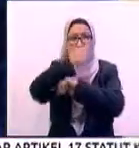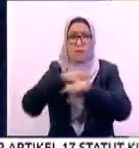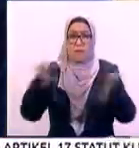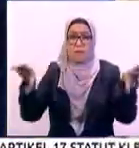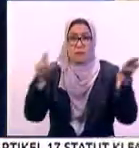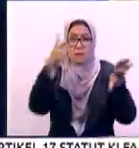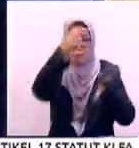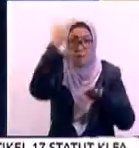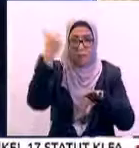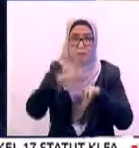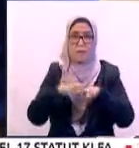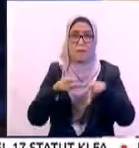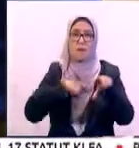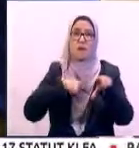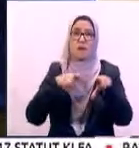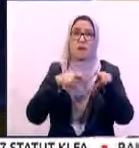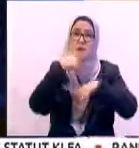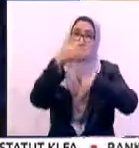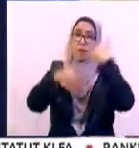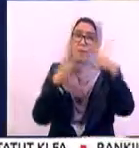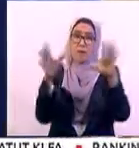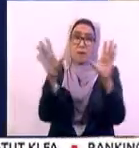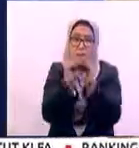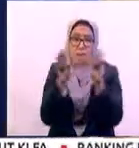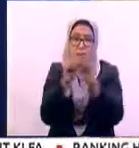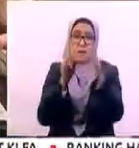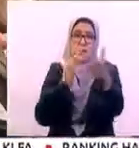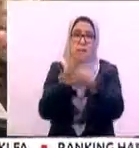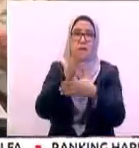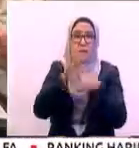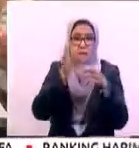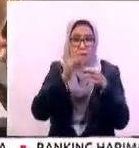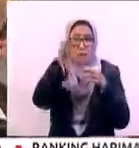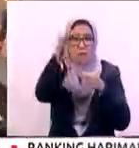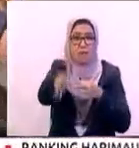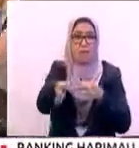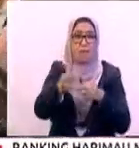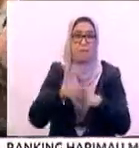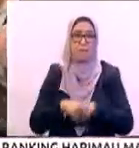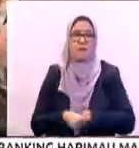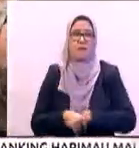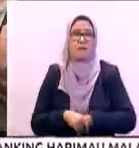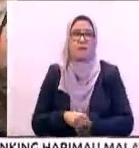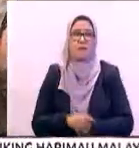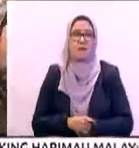sejak Disember tahun lalu selepas mesyuarat agung kali ke-31 di Ibu Negara semalam.